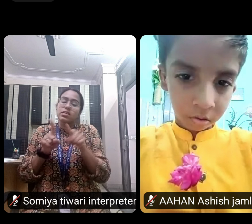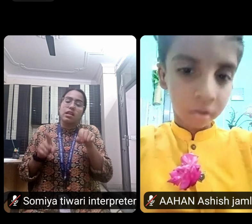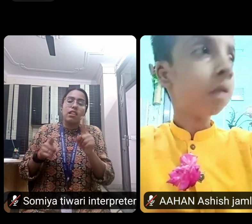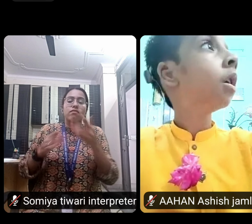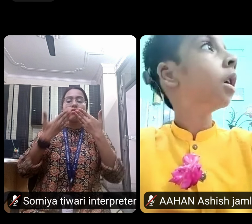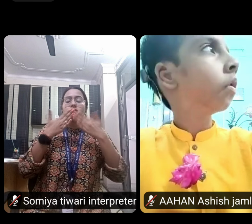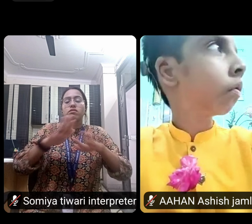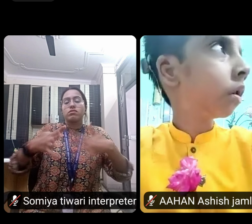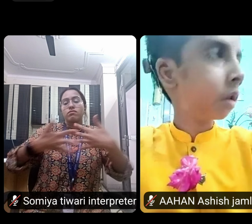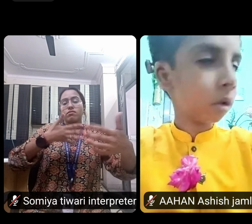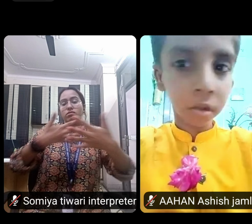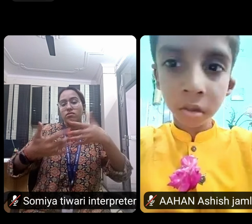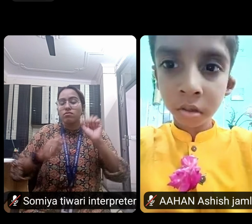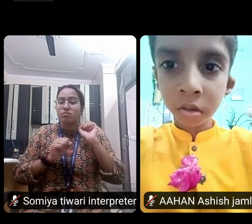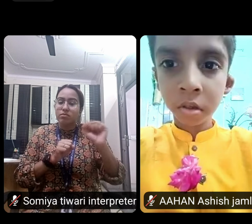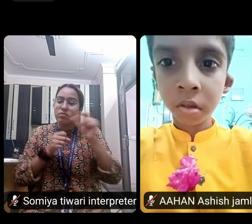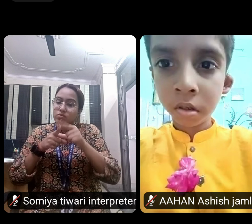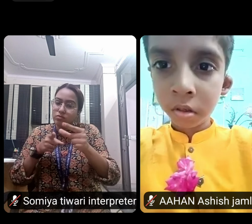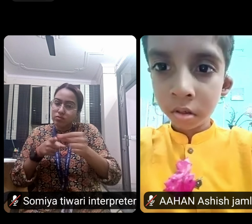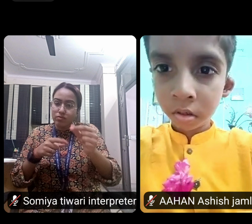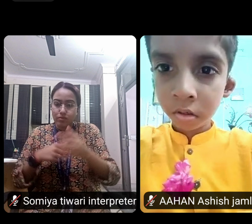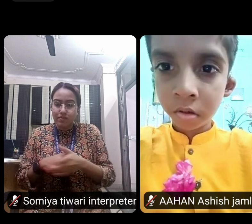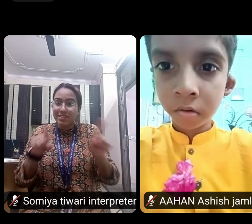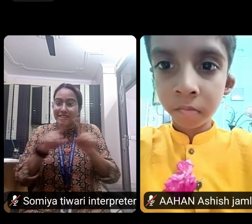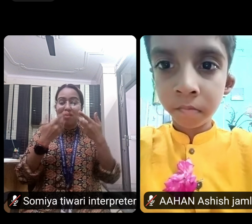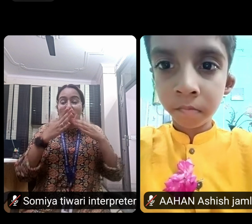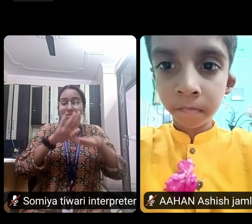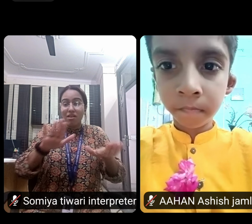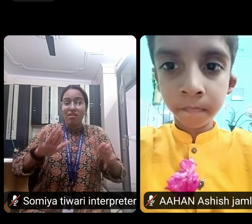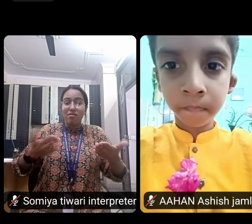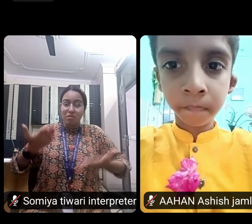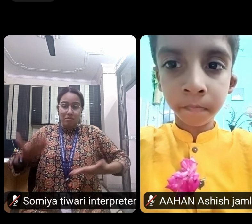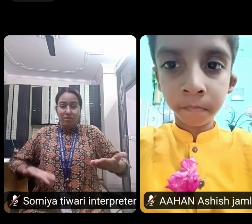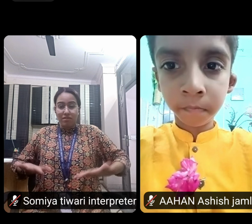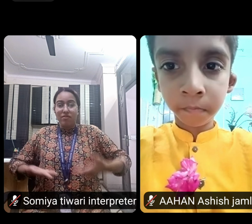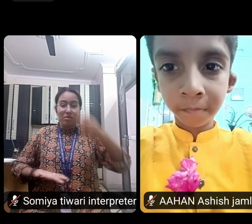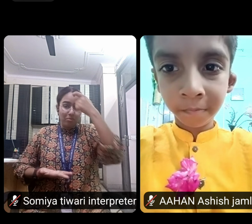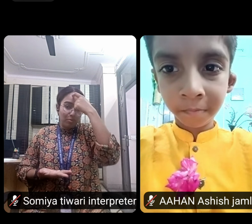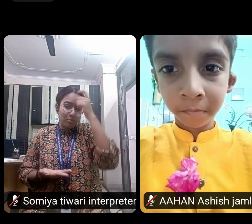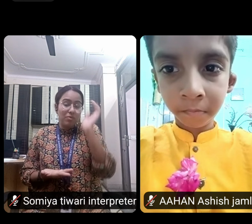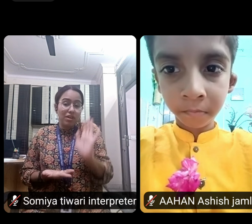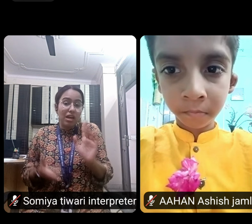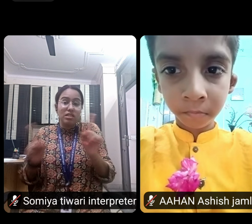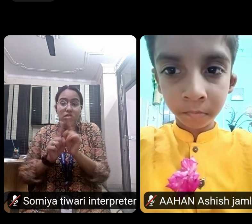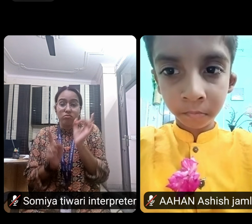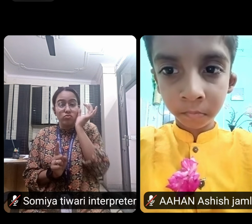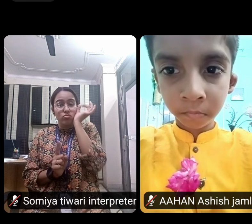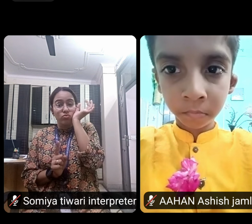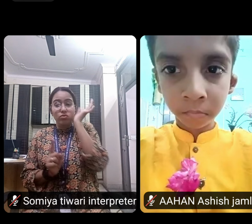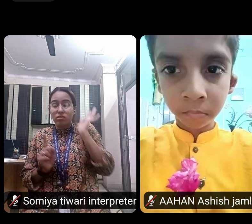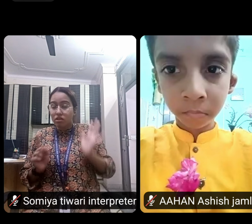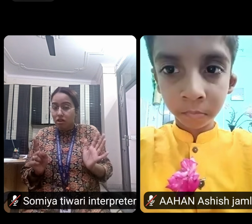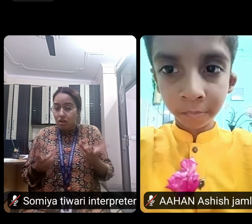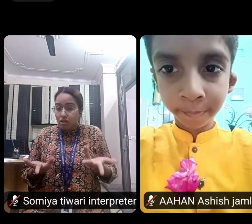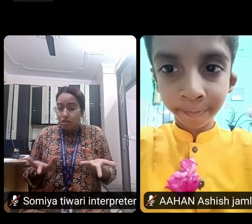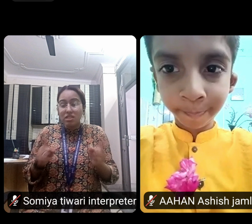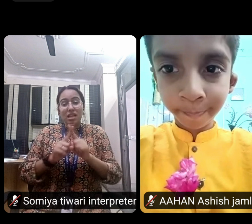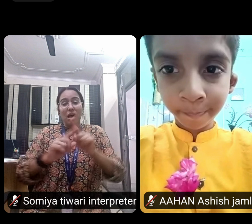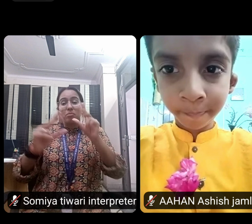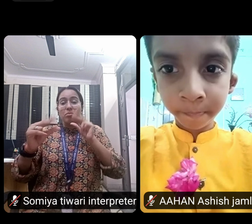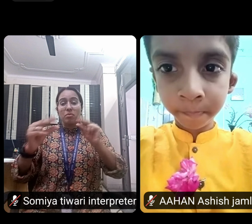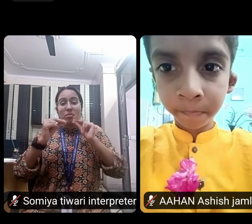दे। और जैसा आपने कहा कि बहुत सारे बच्चों के बिहेवियरल इश्यूज रहते हैं, अगर वो बहुत हाइपर एक्टिव हैं या बहुत बात